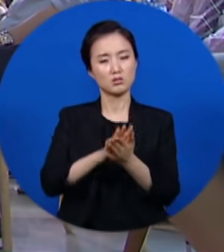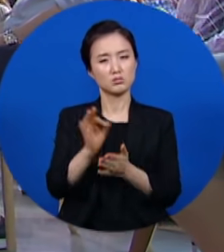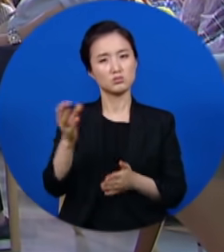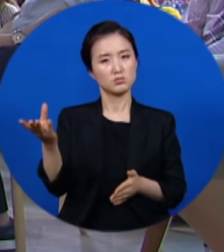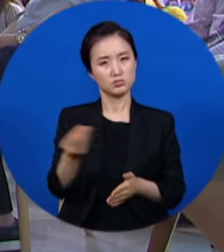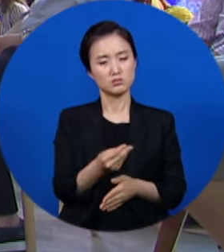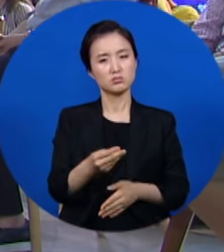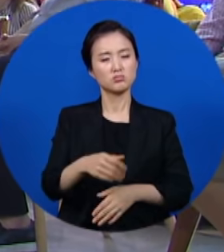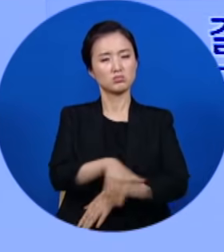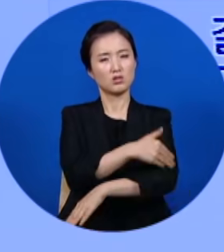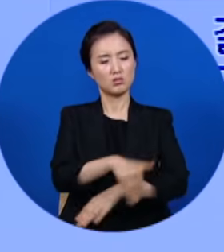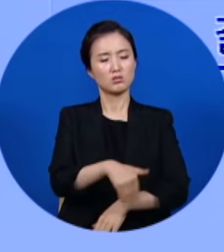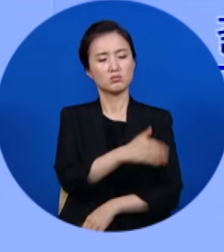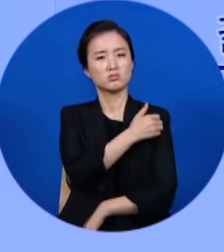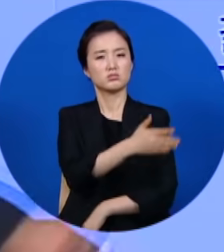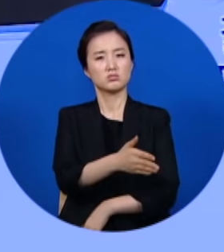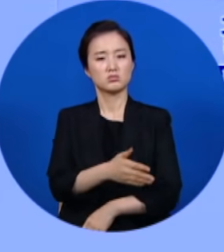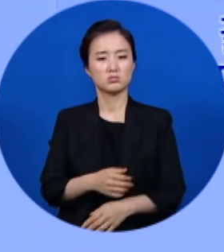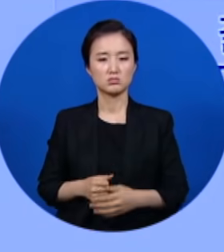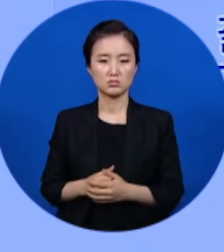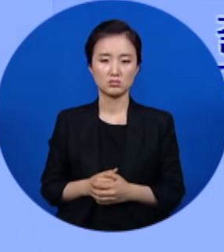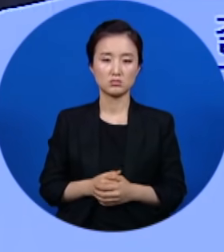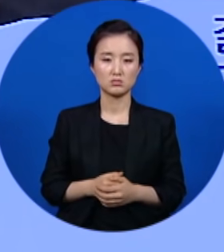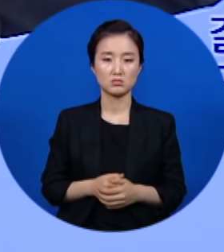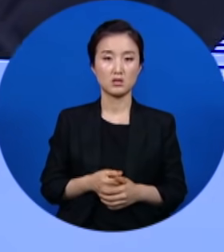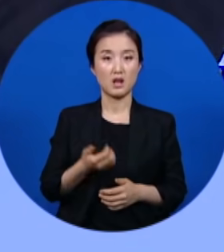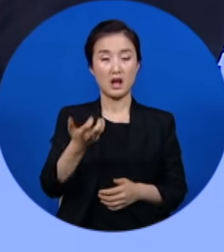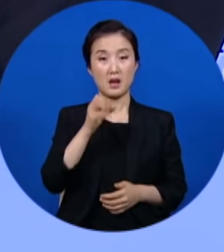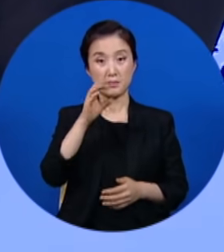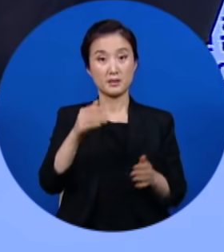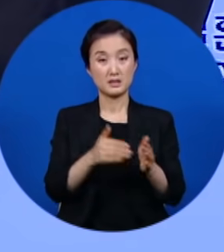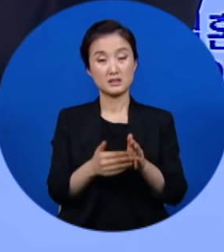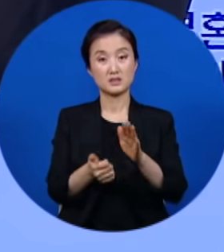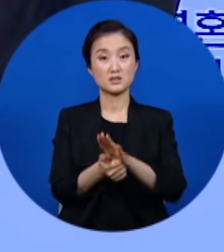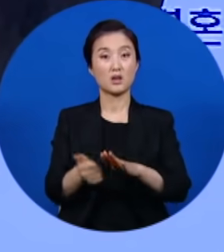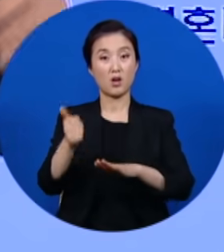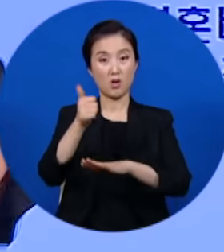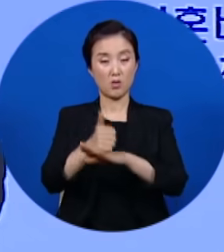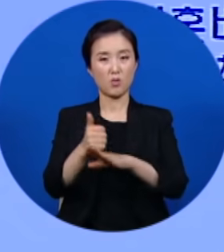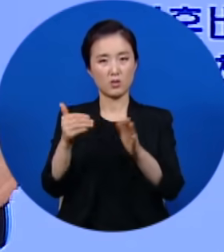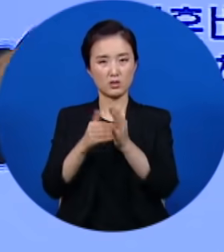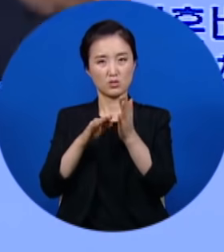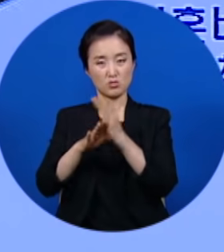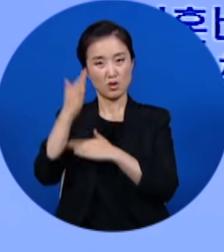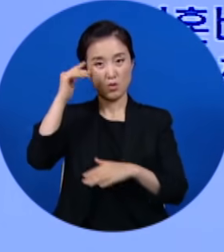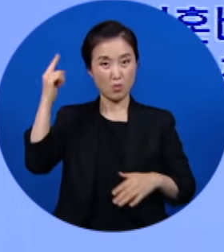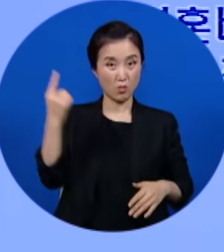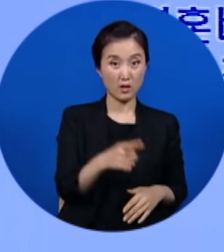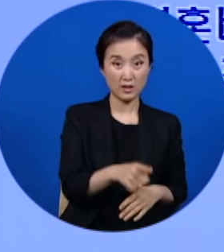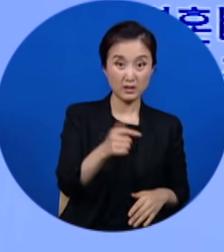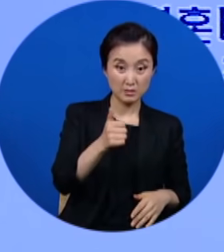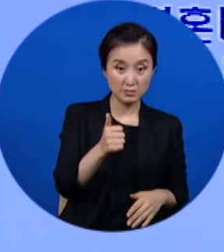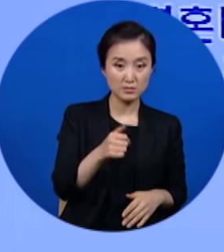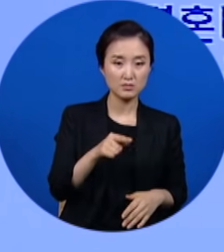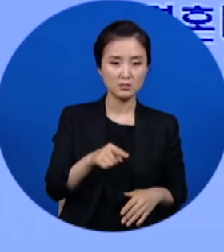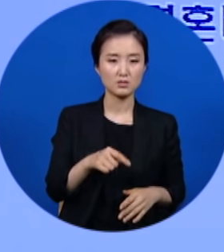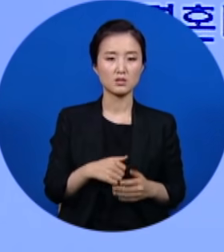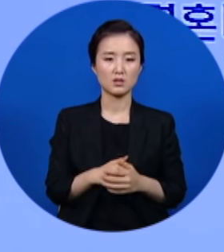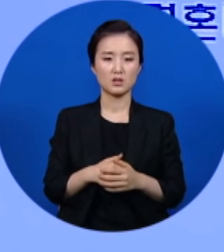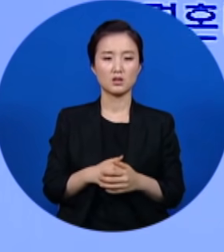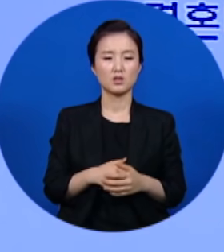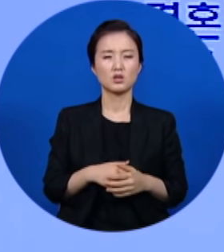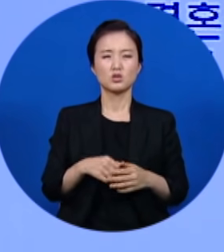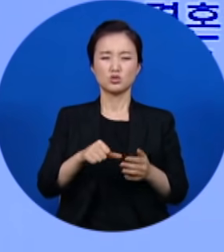갔겠지 그런다는데 에요 아까 성공에서 사장을 왔다는 재미 거 보이죠 그분은 국내 한우 유명 사립대 합격